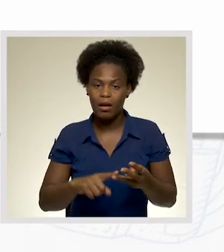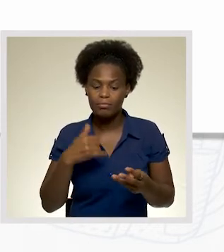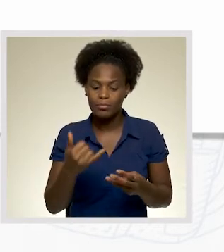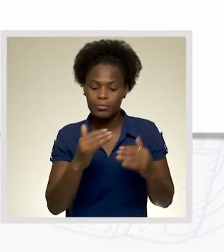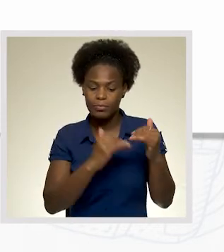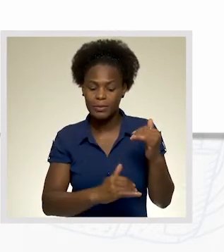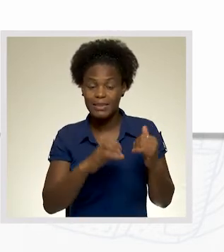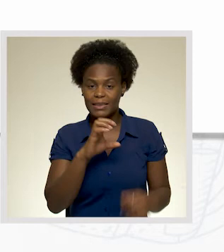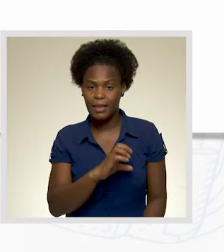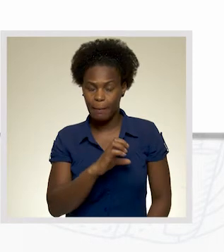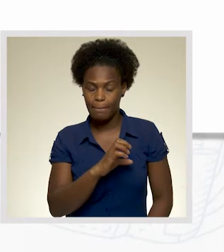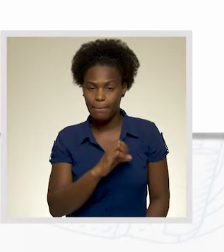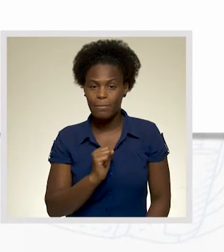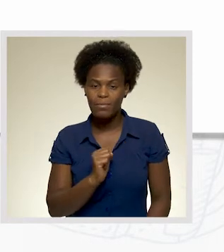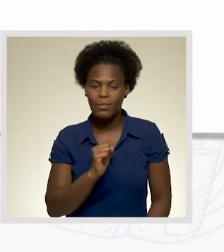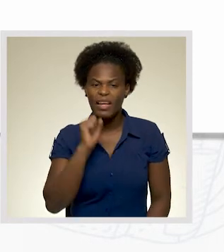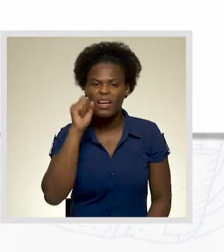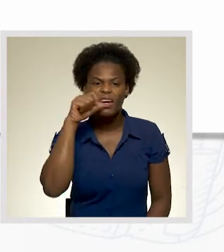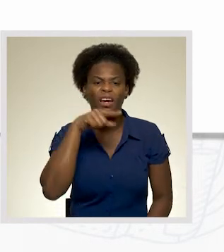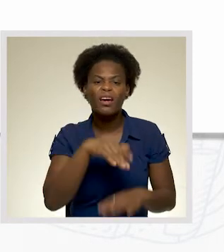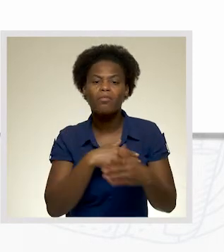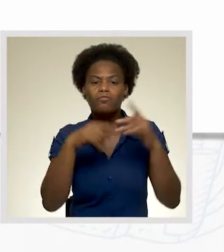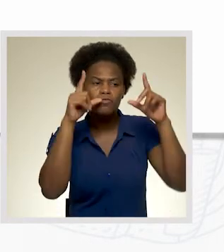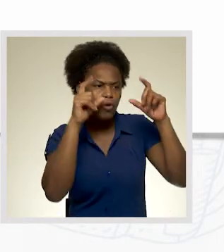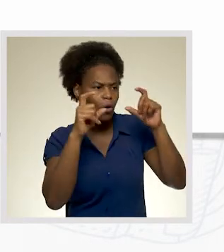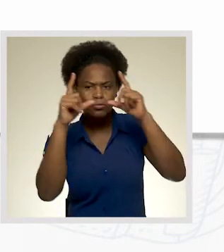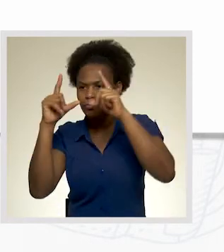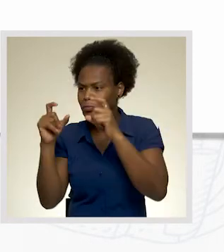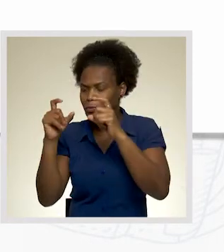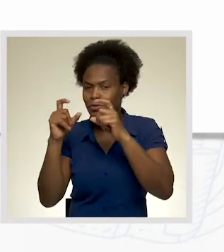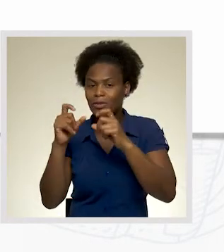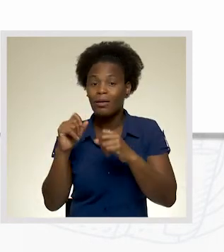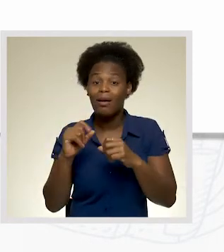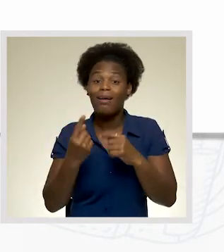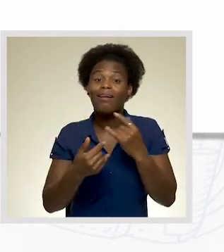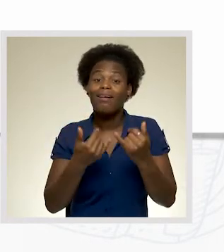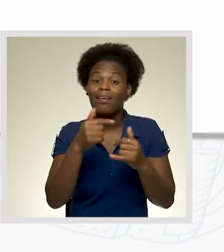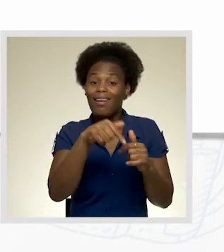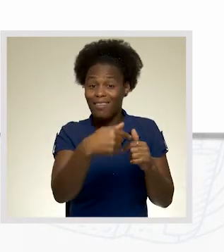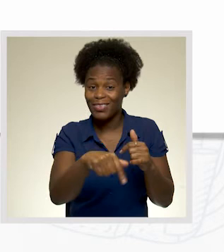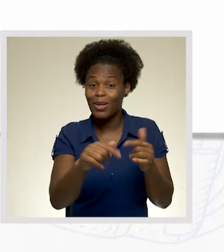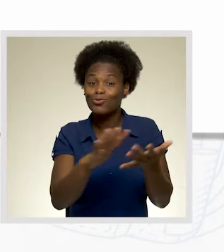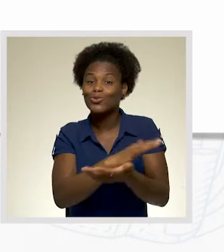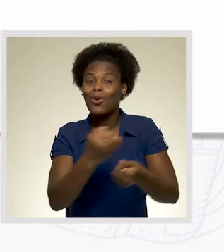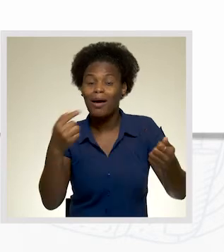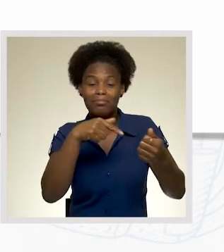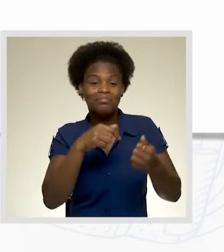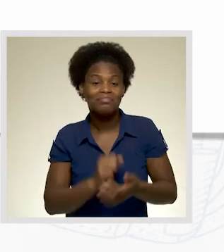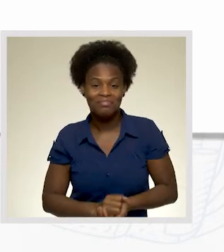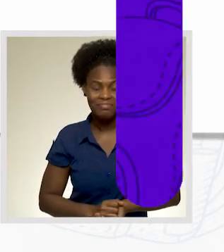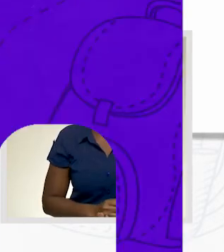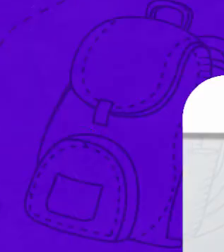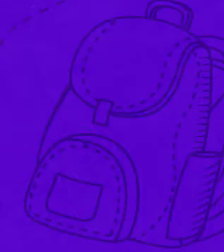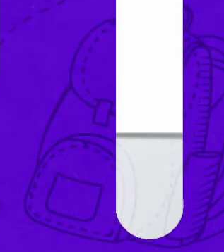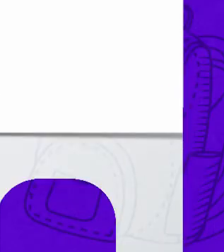Ensuite, C. Qui a fait les photos qui apparaissent dans un journal?